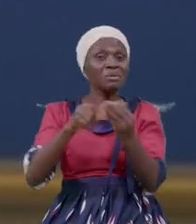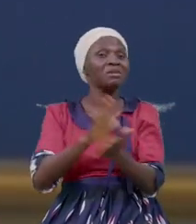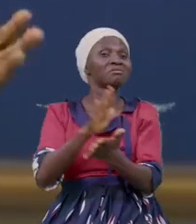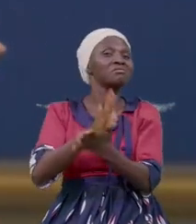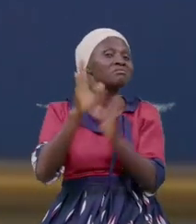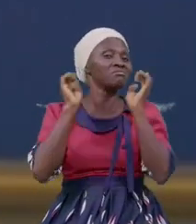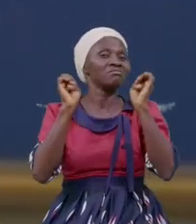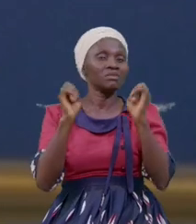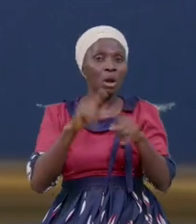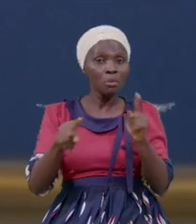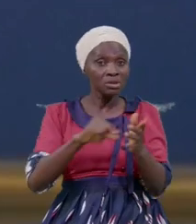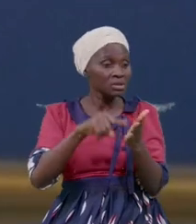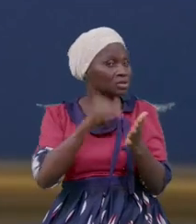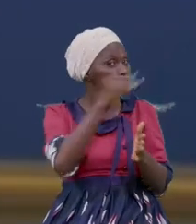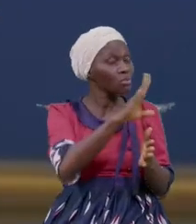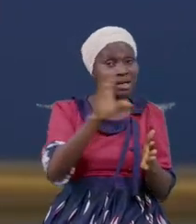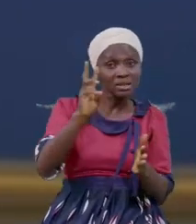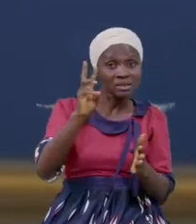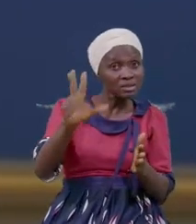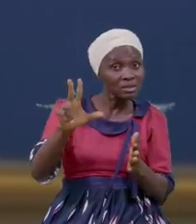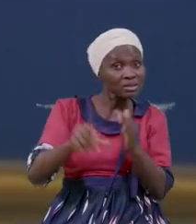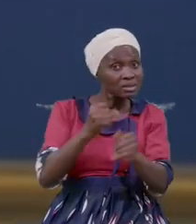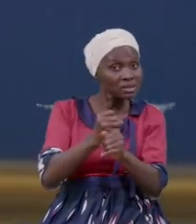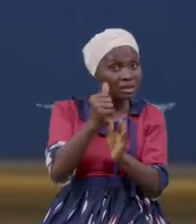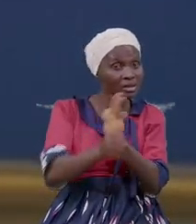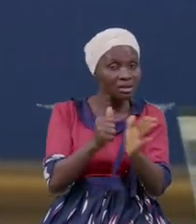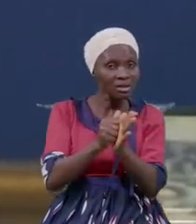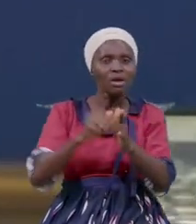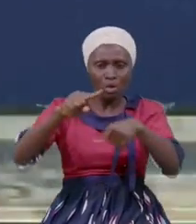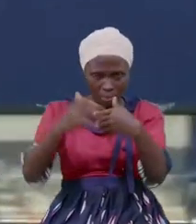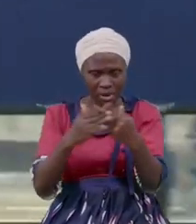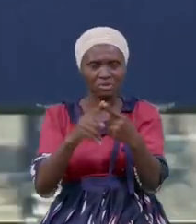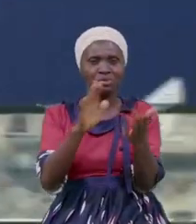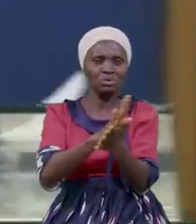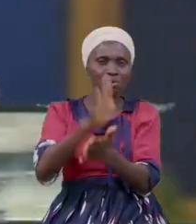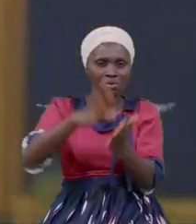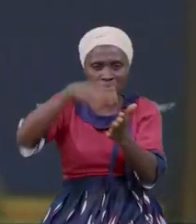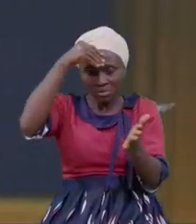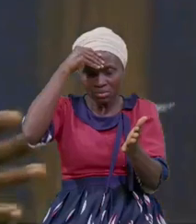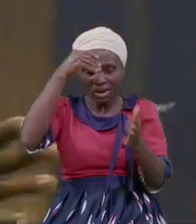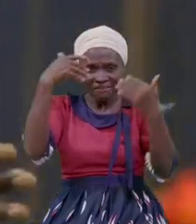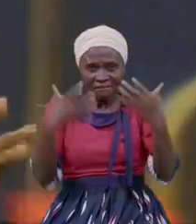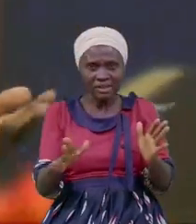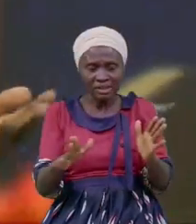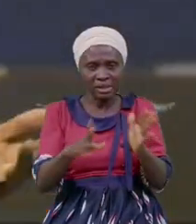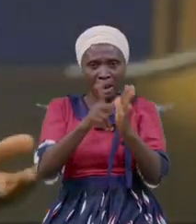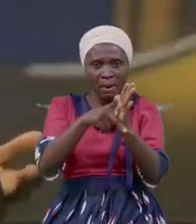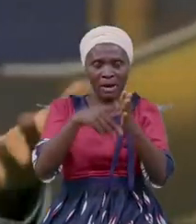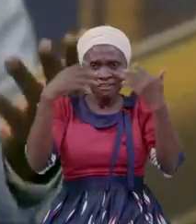l'école elle a fini le primaire elle a fini le secondaire finalement elle est allé à l'université